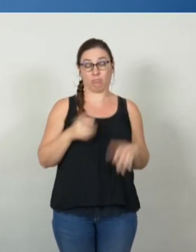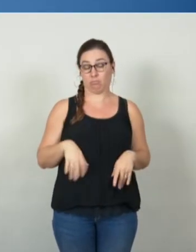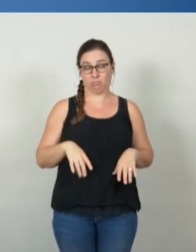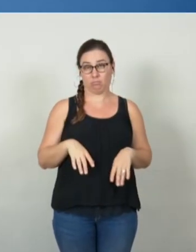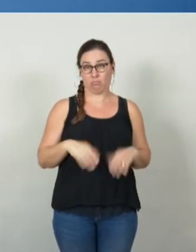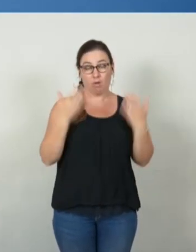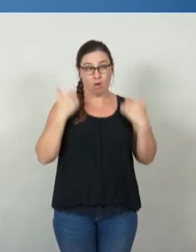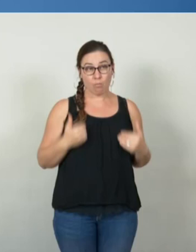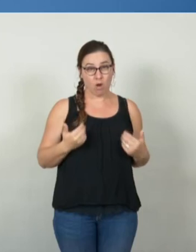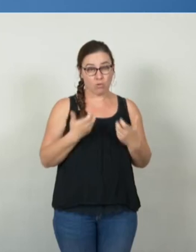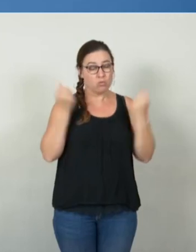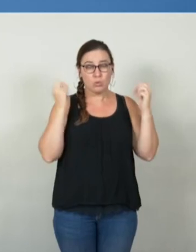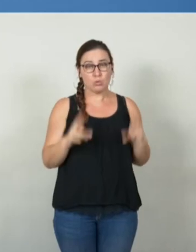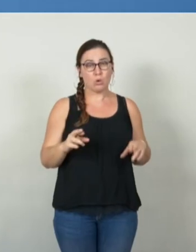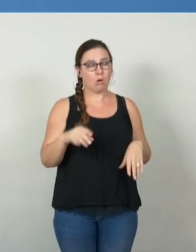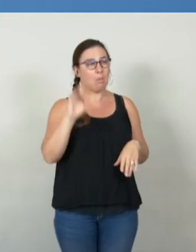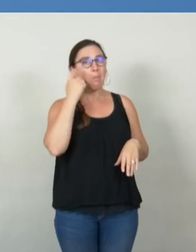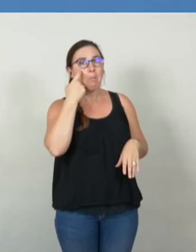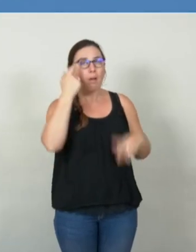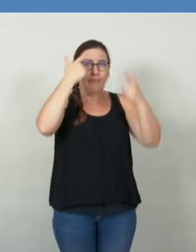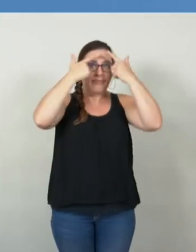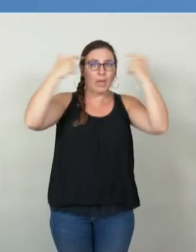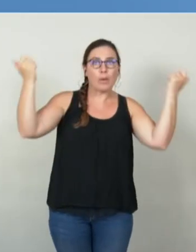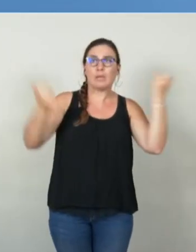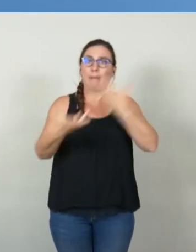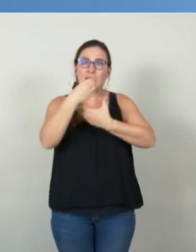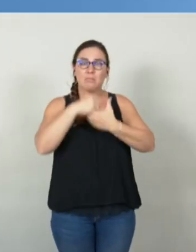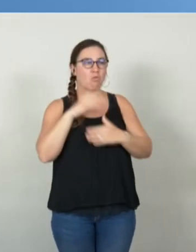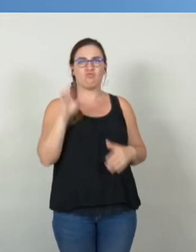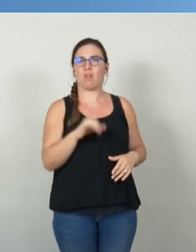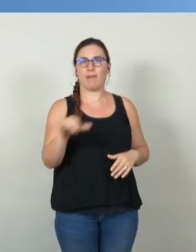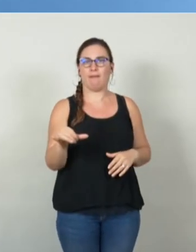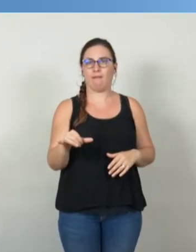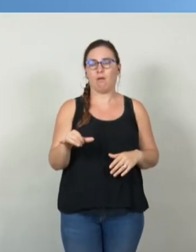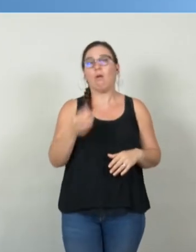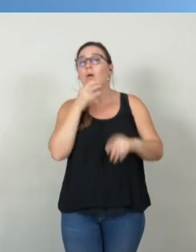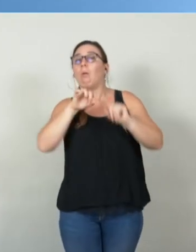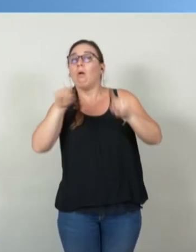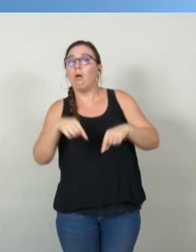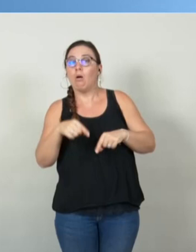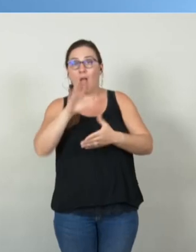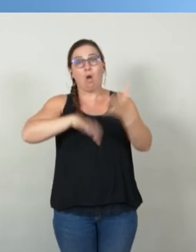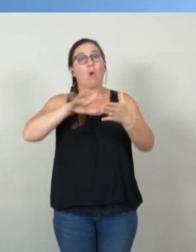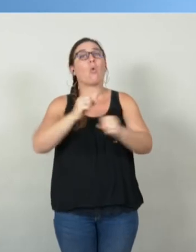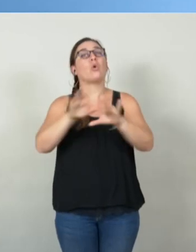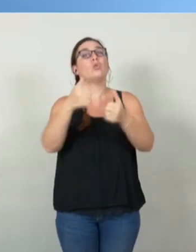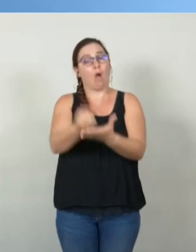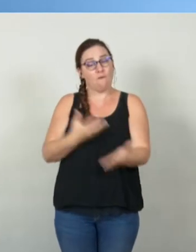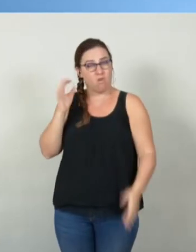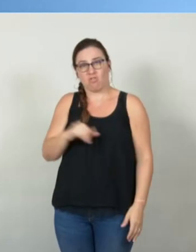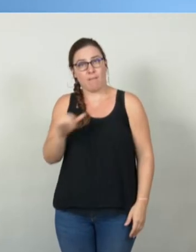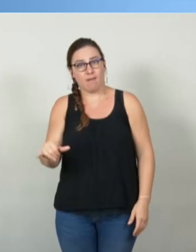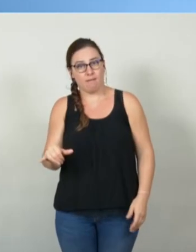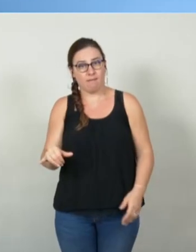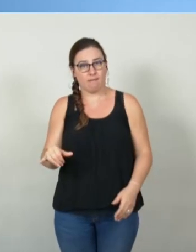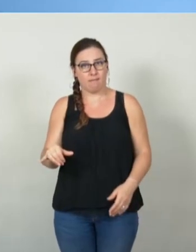n'ai jamais entendu vos théories venant des participants entre parenthèses je n'ai jamais reçu de compte-rendu de ces réunions le